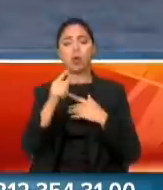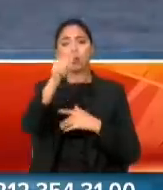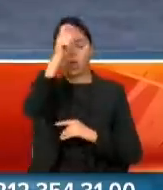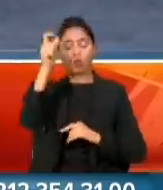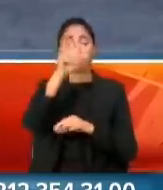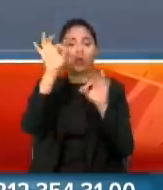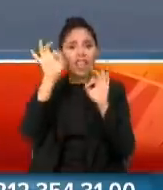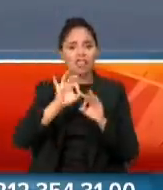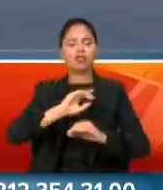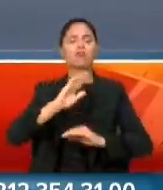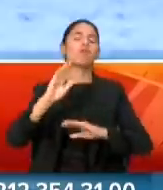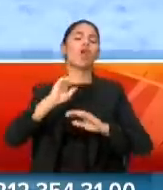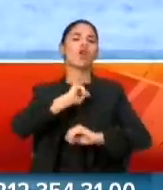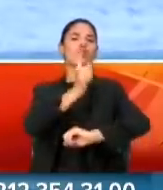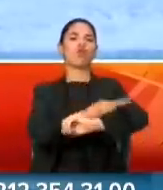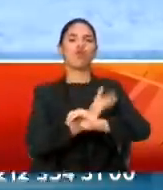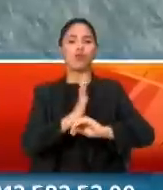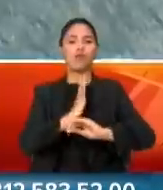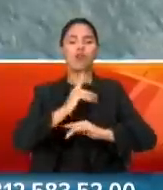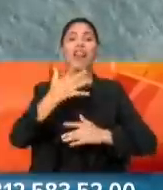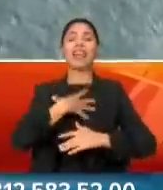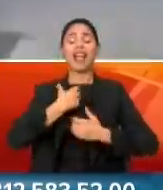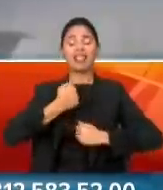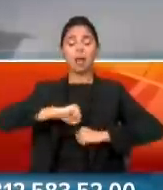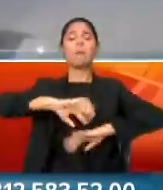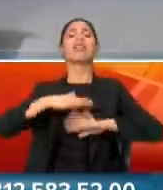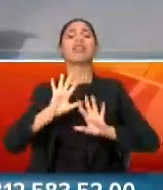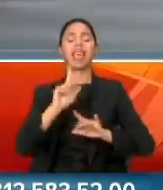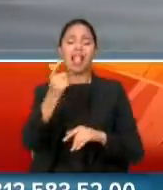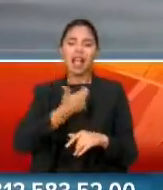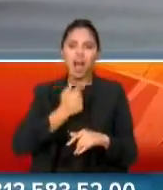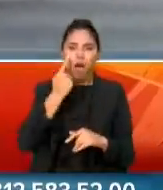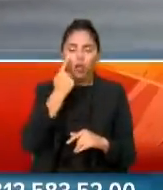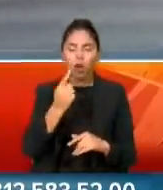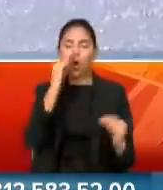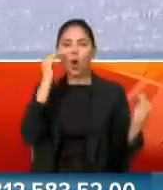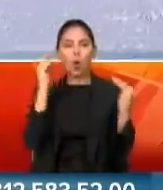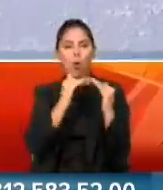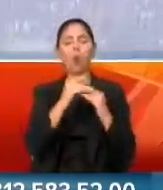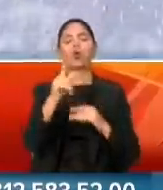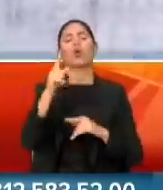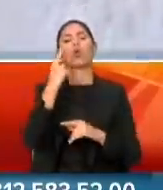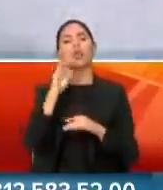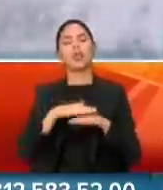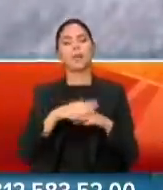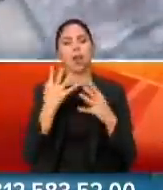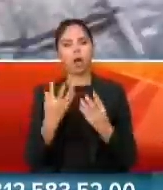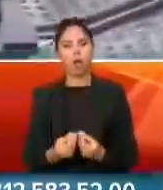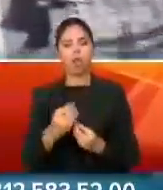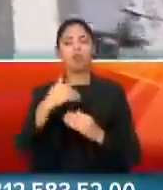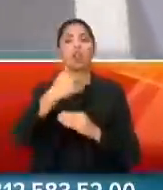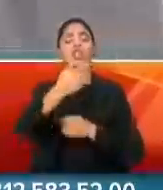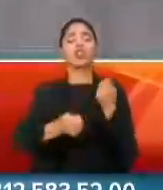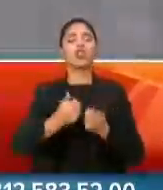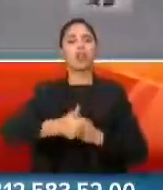Türkiye'nin eli şimdi daha da güçlü. Çünkü kabadayılıkla değil, içtihatlarla, yasalarla, kurallarla oynanacak oyun. Dışişleri